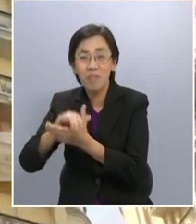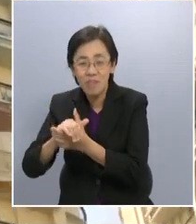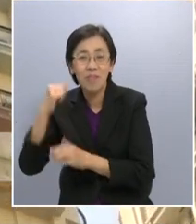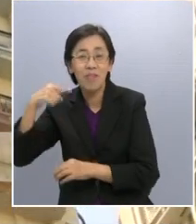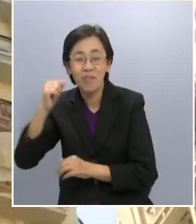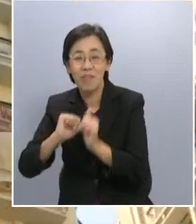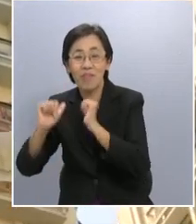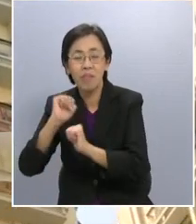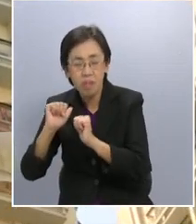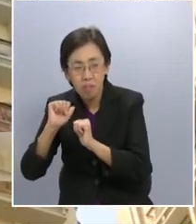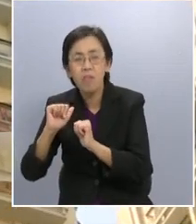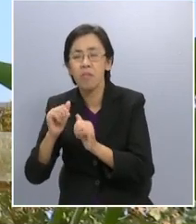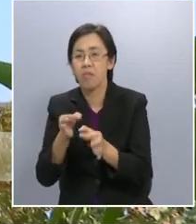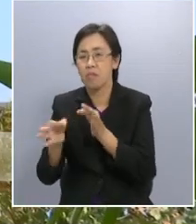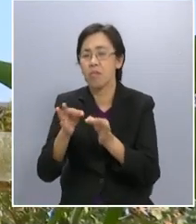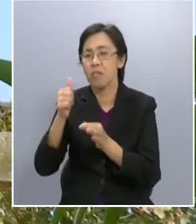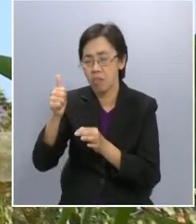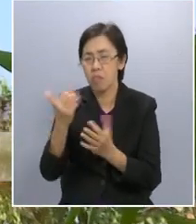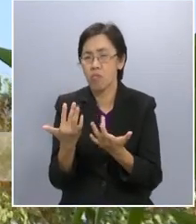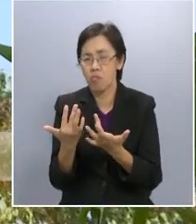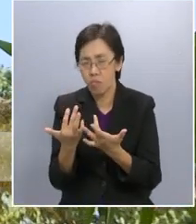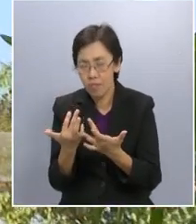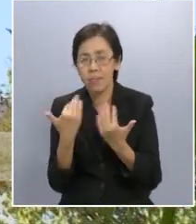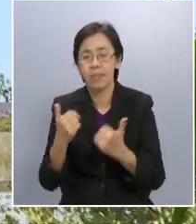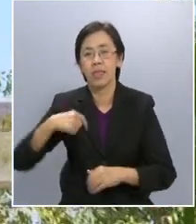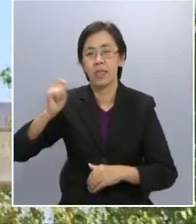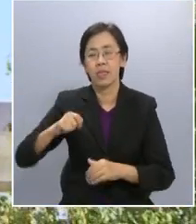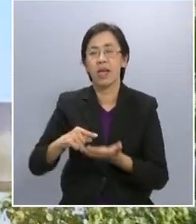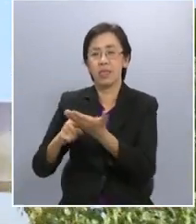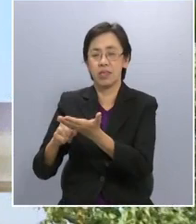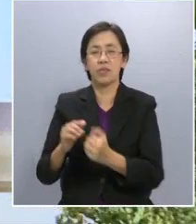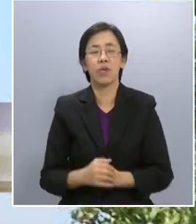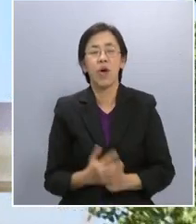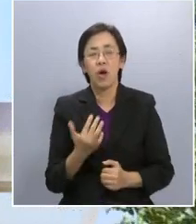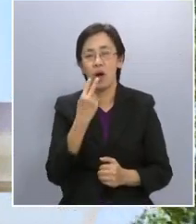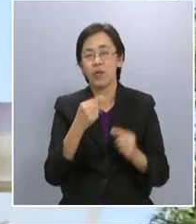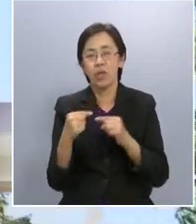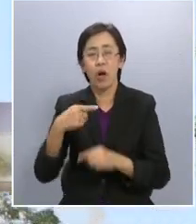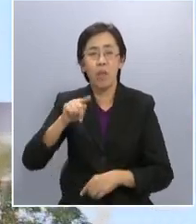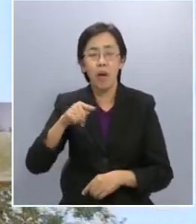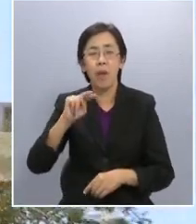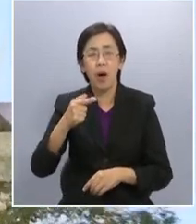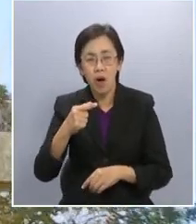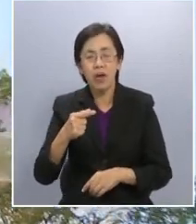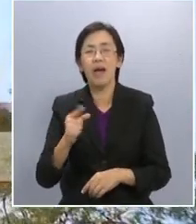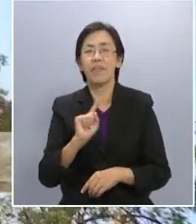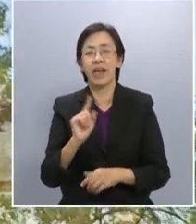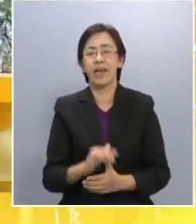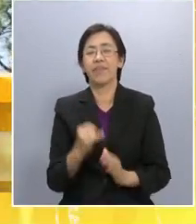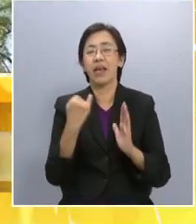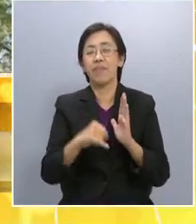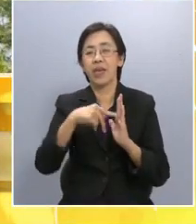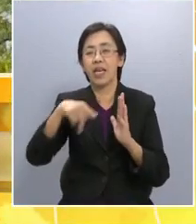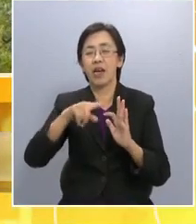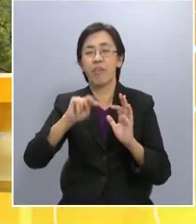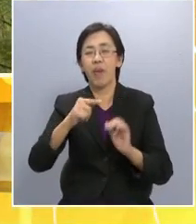อายัดแต่ว่าสามารถชี้แจงได้นะคะอยู่ในขั้นตอนกระบวนการทางศาลต้องตามดูปปงเนี่ยเขาจะดำเนินการทางแพ่งอย่า